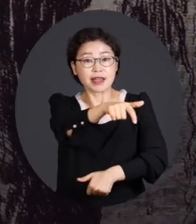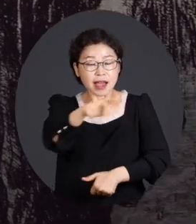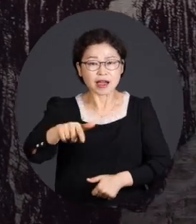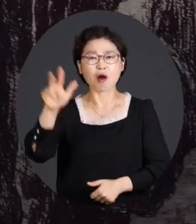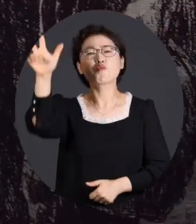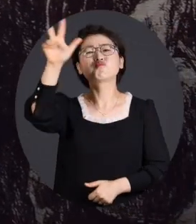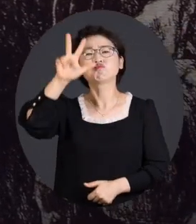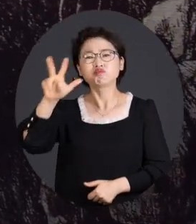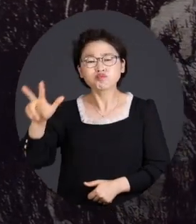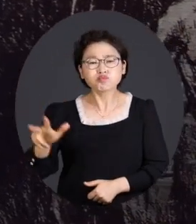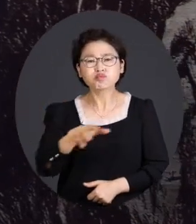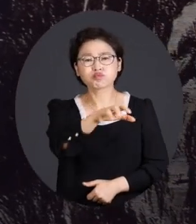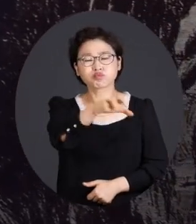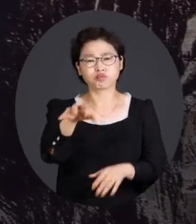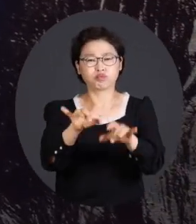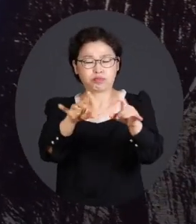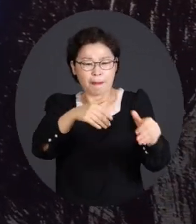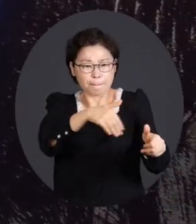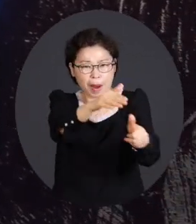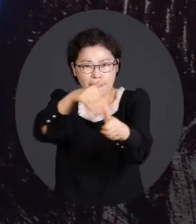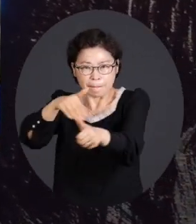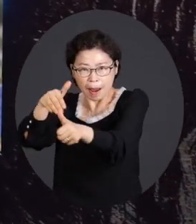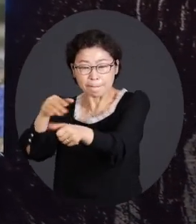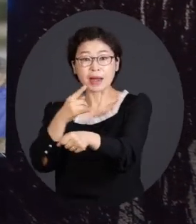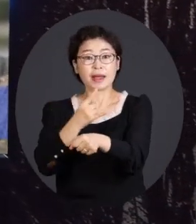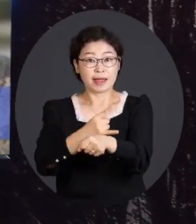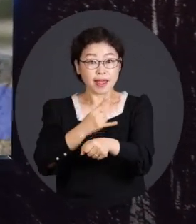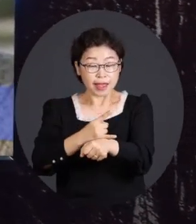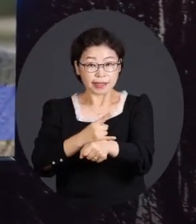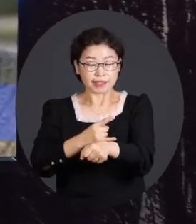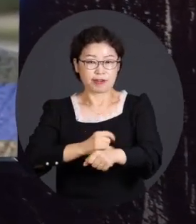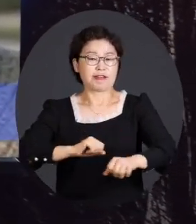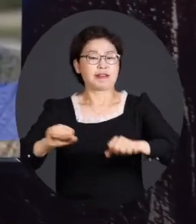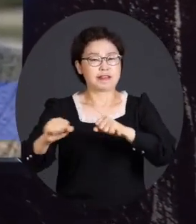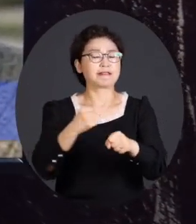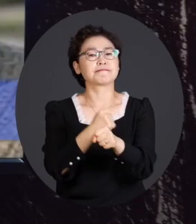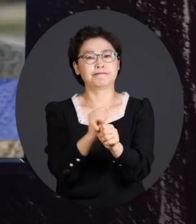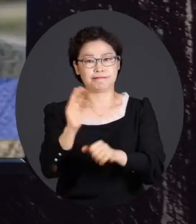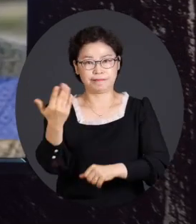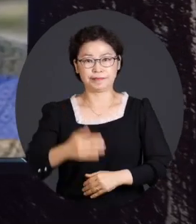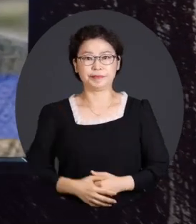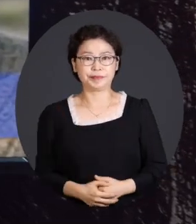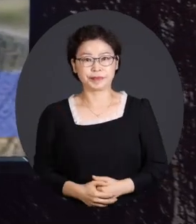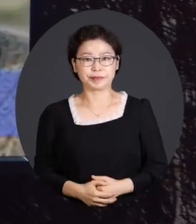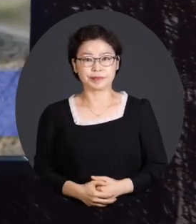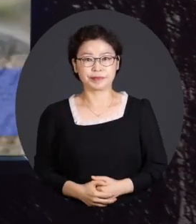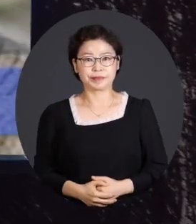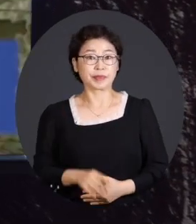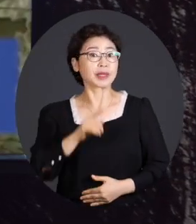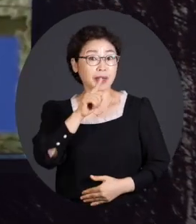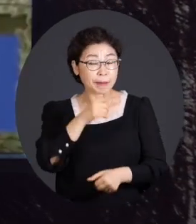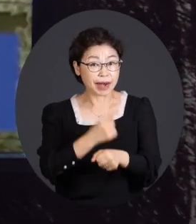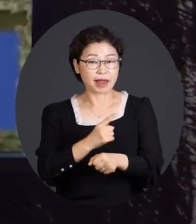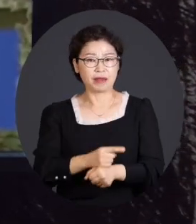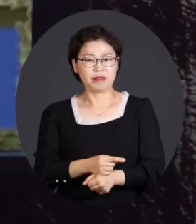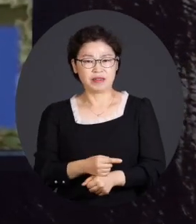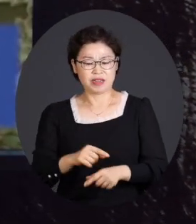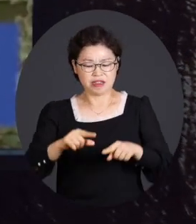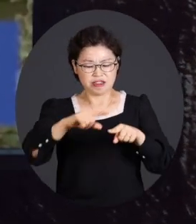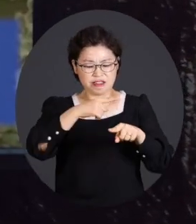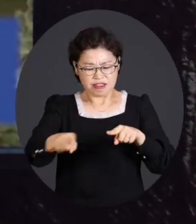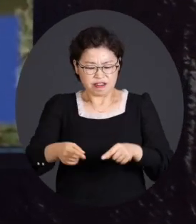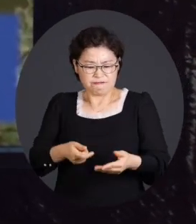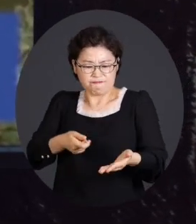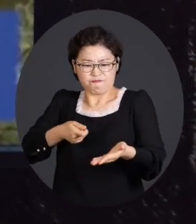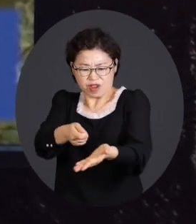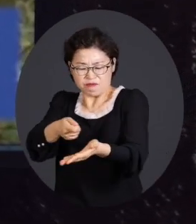각지 방방곡곡에 투입식해서 이 사태를 진화해야 되겠다. 이렇게 말합니다. 중창들랑 없이